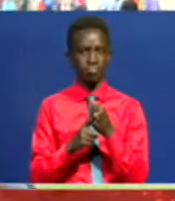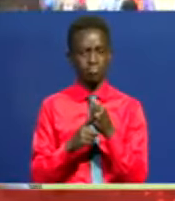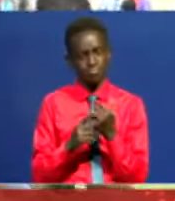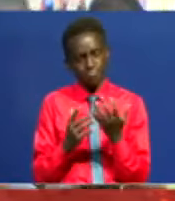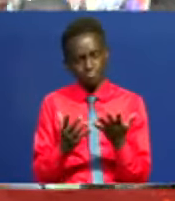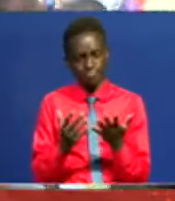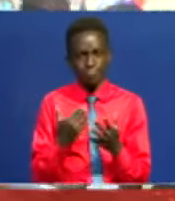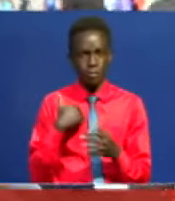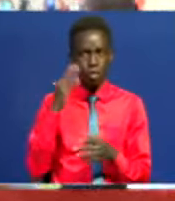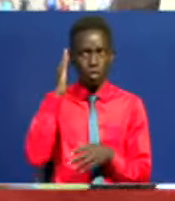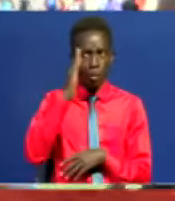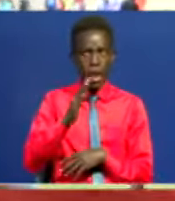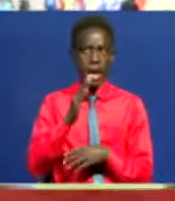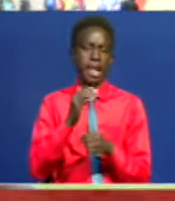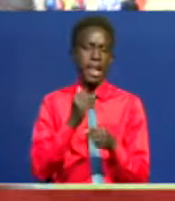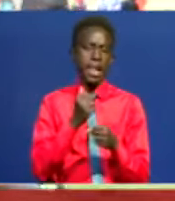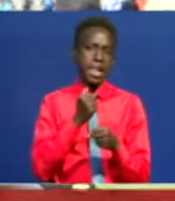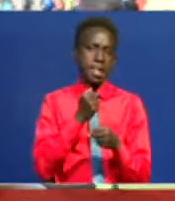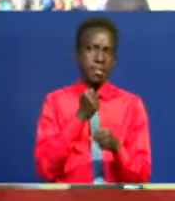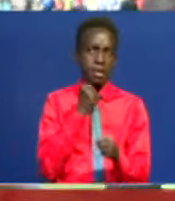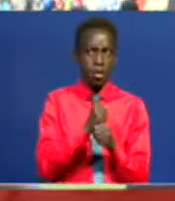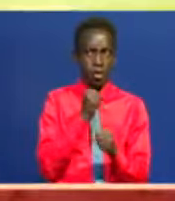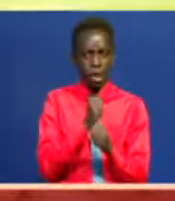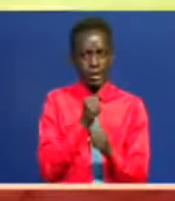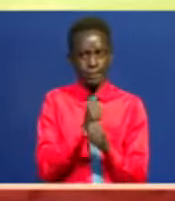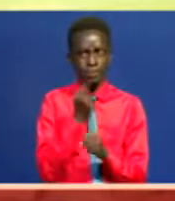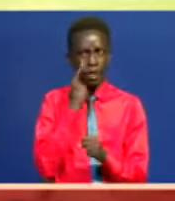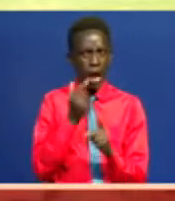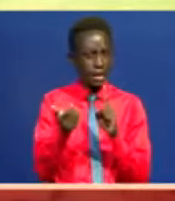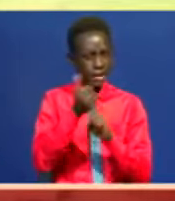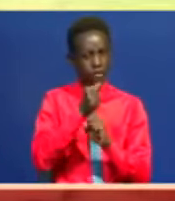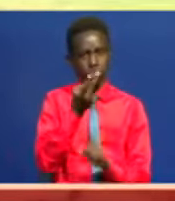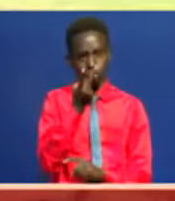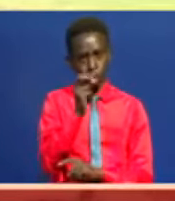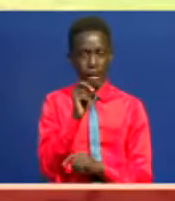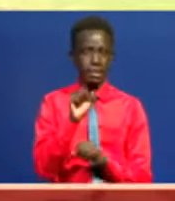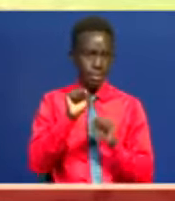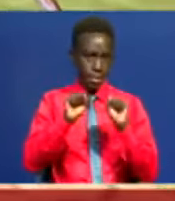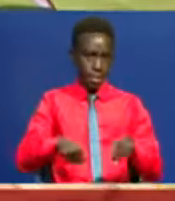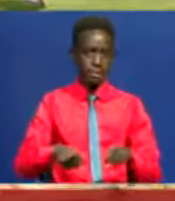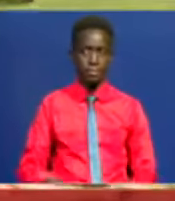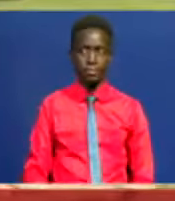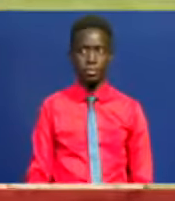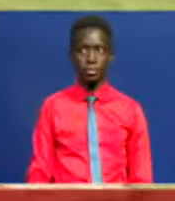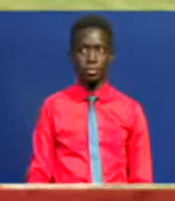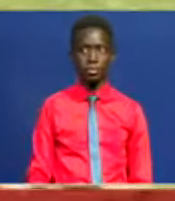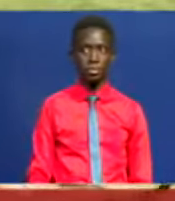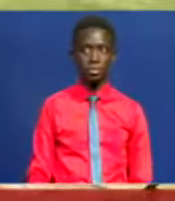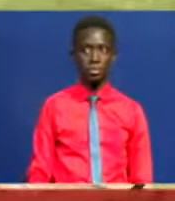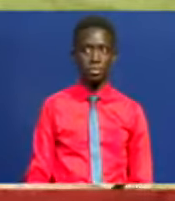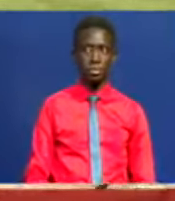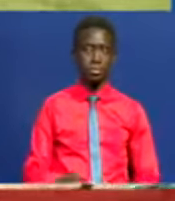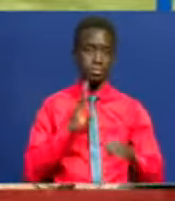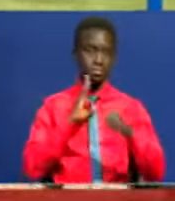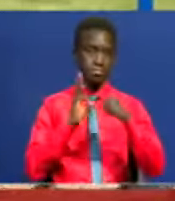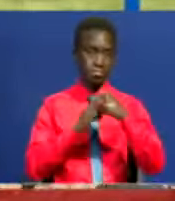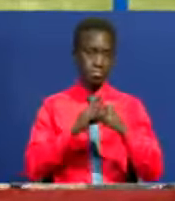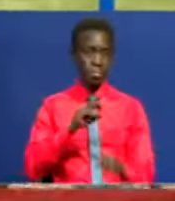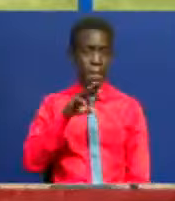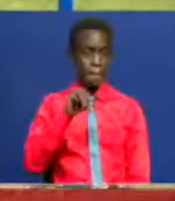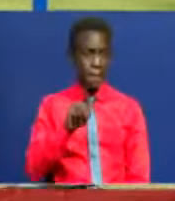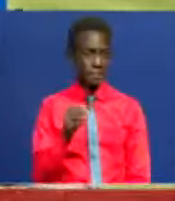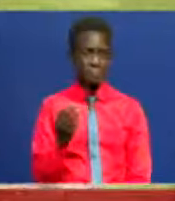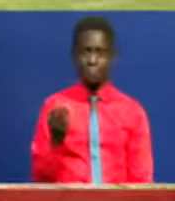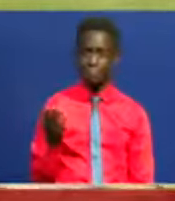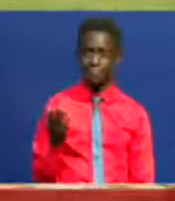we get that to maybe sub 20 at some point. Katika mbio za mita 800 aliyekuwa bingwa wa dunia Halima